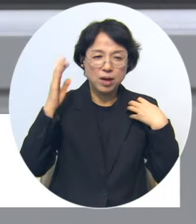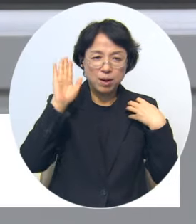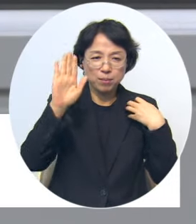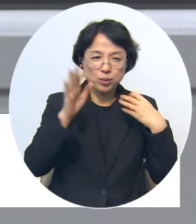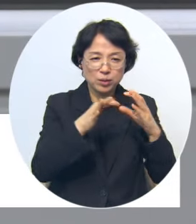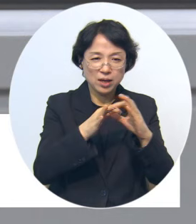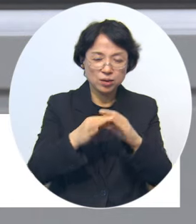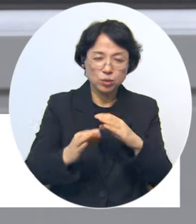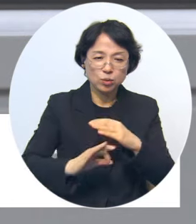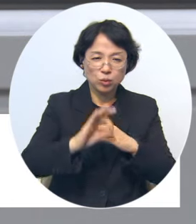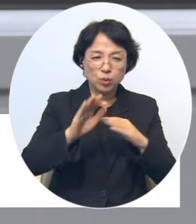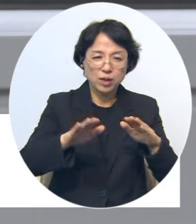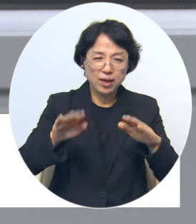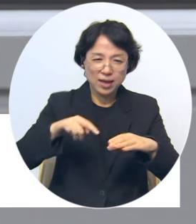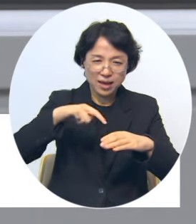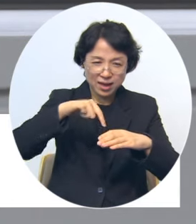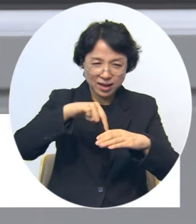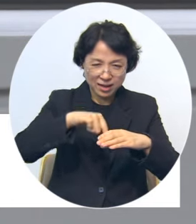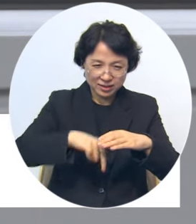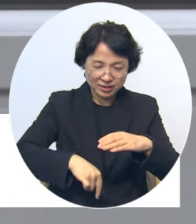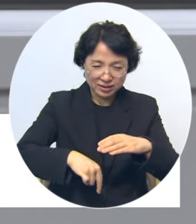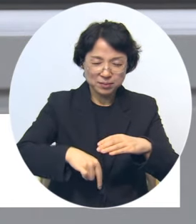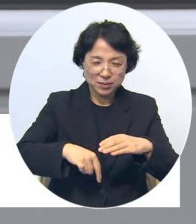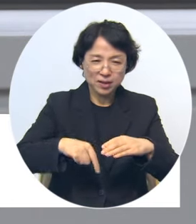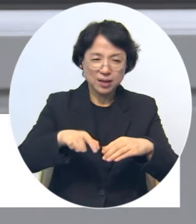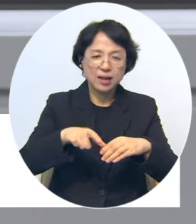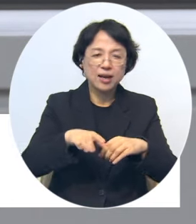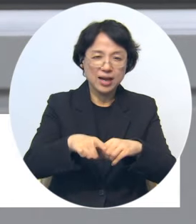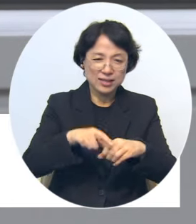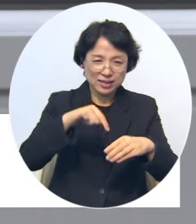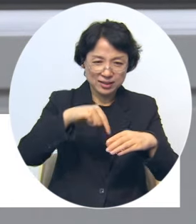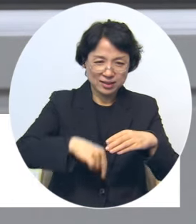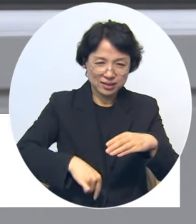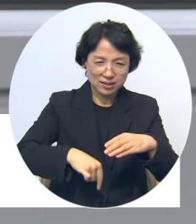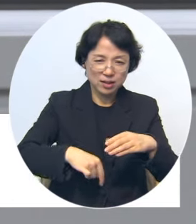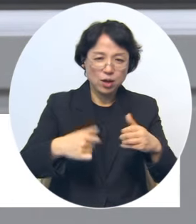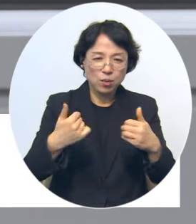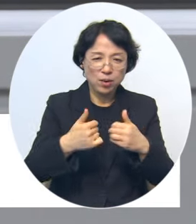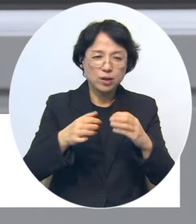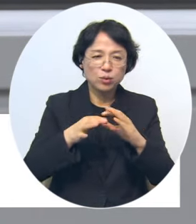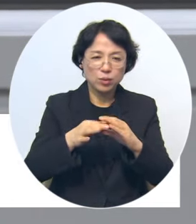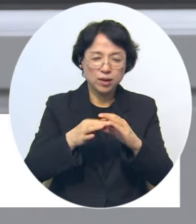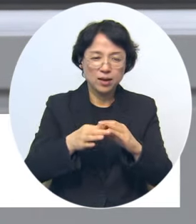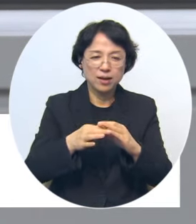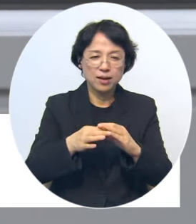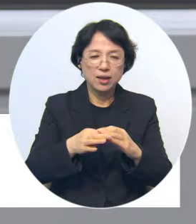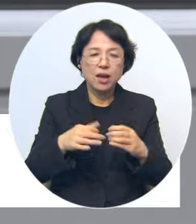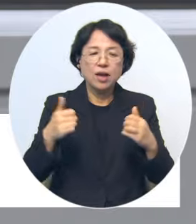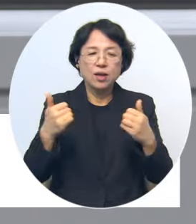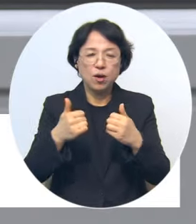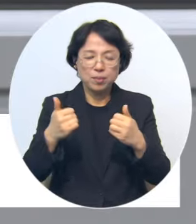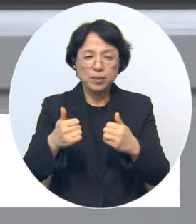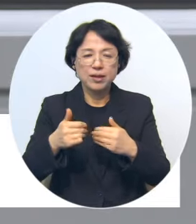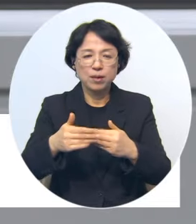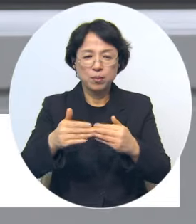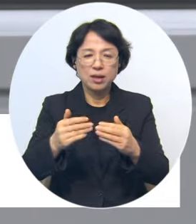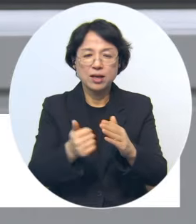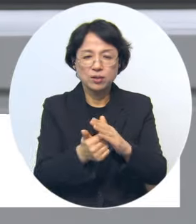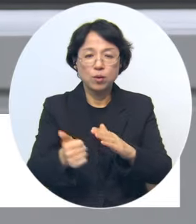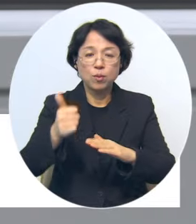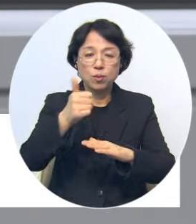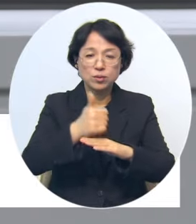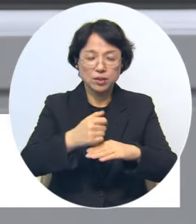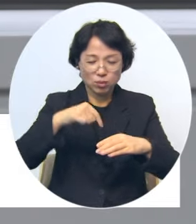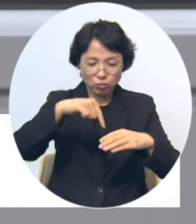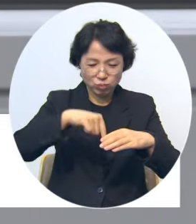계속해서 동심의 가스전 개발 전략 회의등을 통해 합리적인 토론과 협의를 쳐 성공적인 가스전 개발을